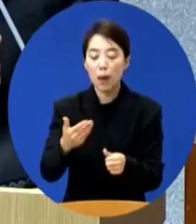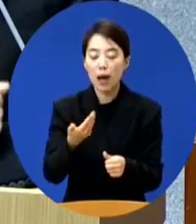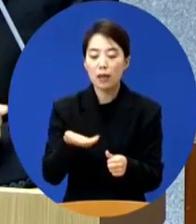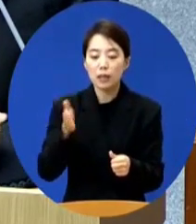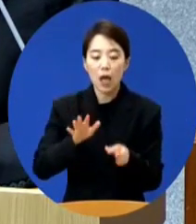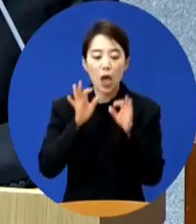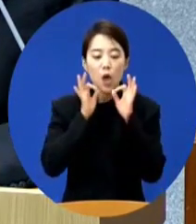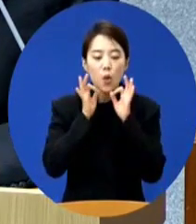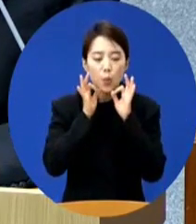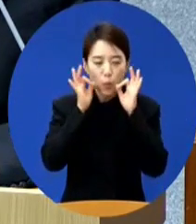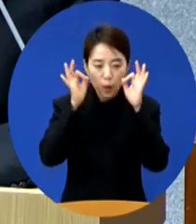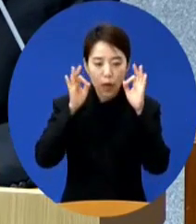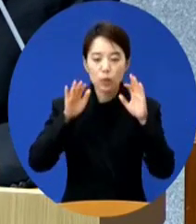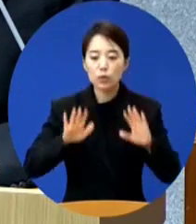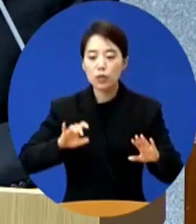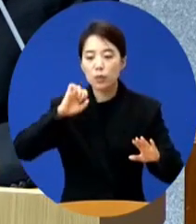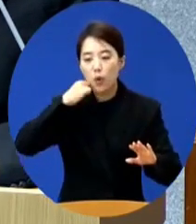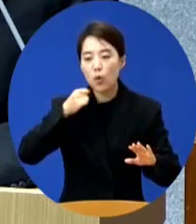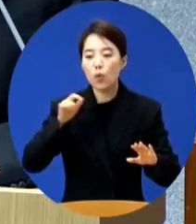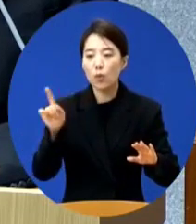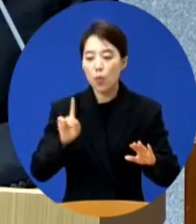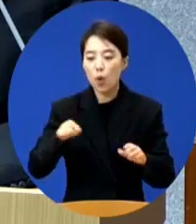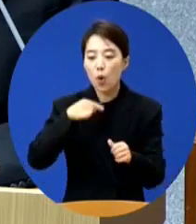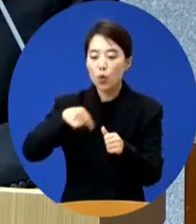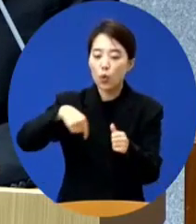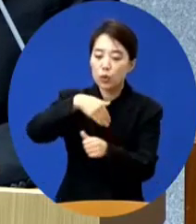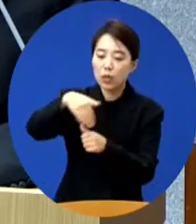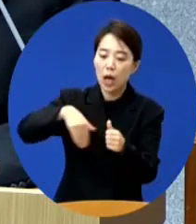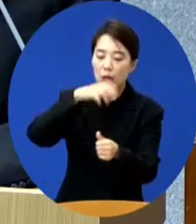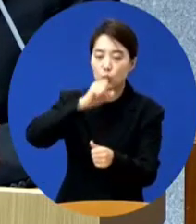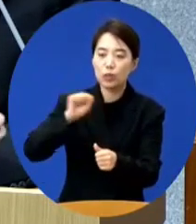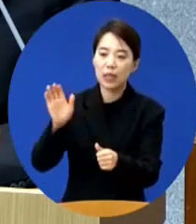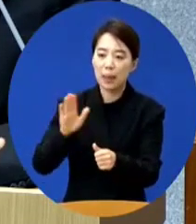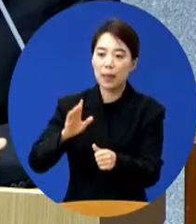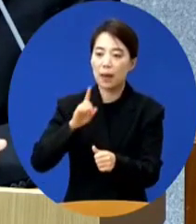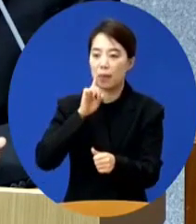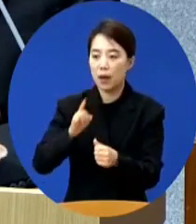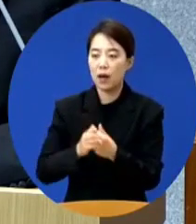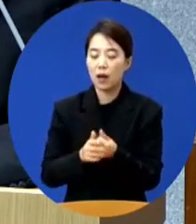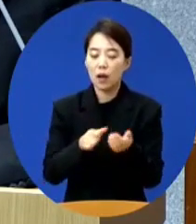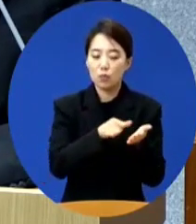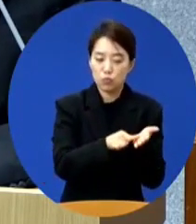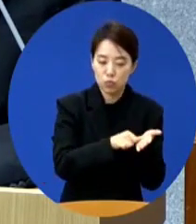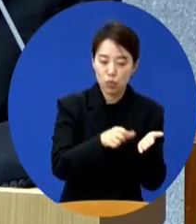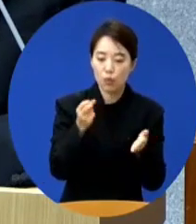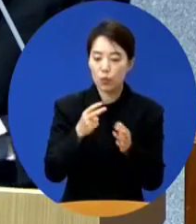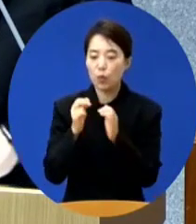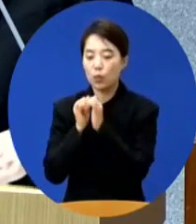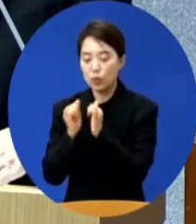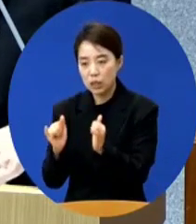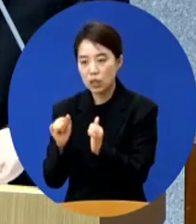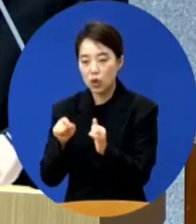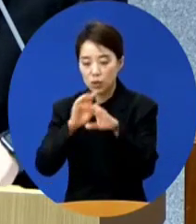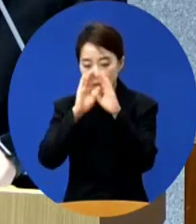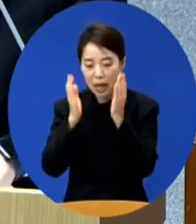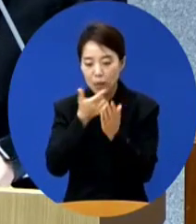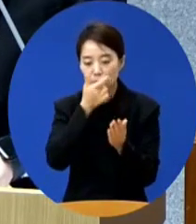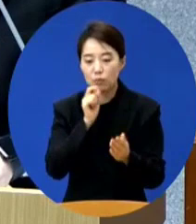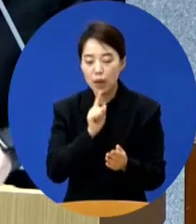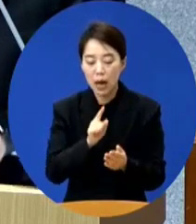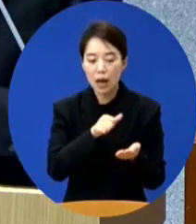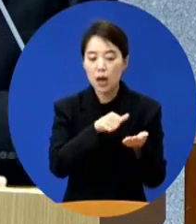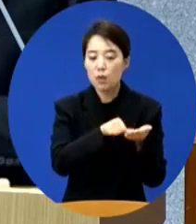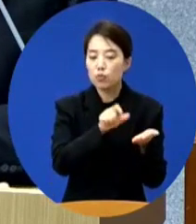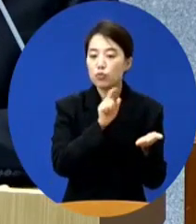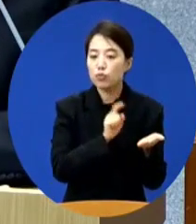해도 지금 어려운 것이 여러 교육 여건이 어렵다는 얘기를 합니다. 이제 물적 여건부터 인적 여건까지.